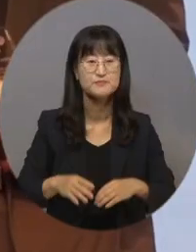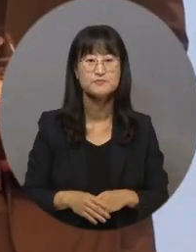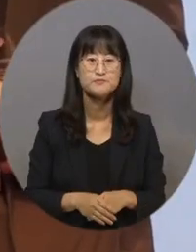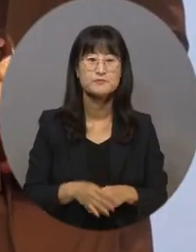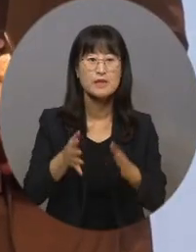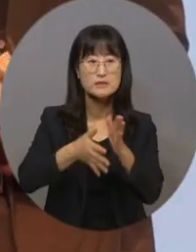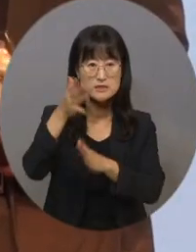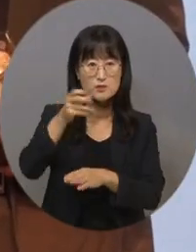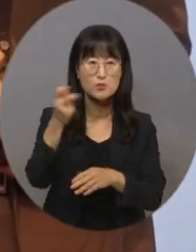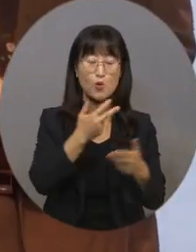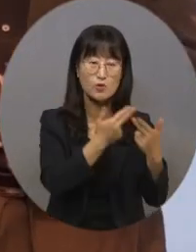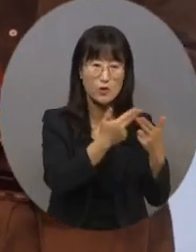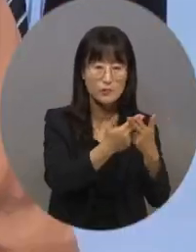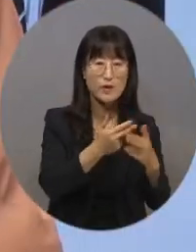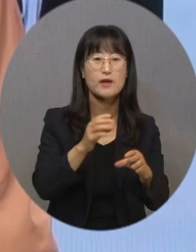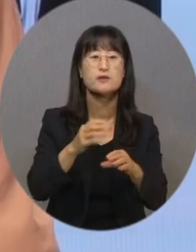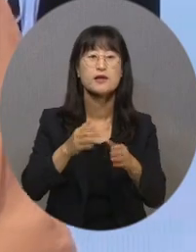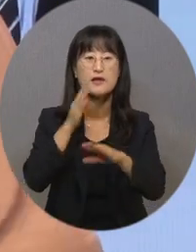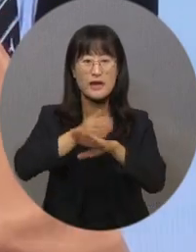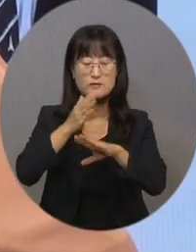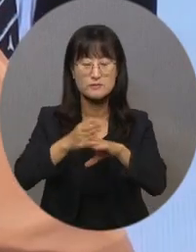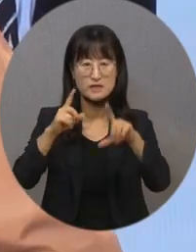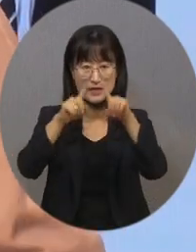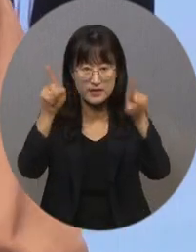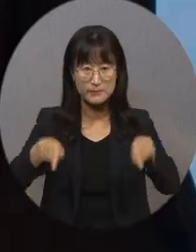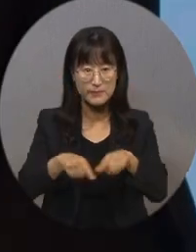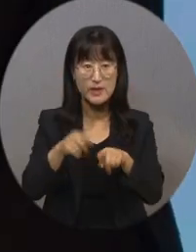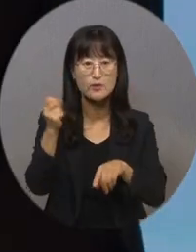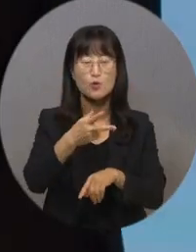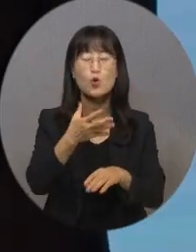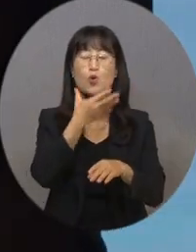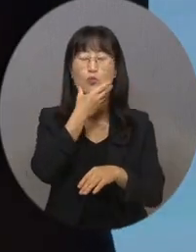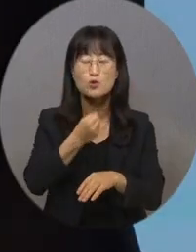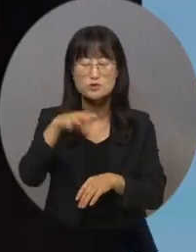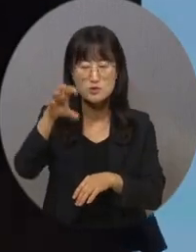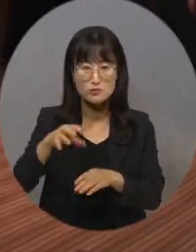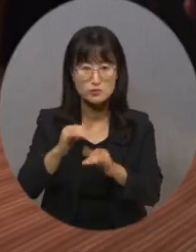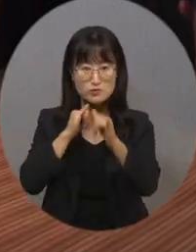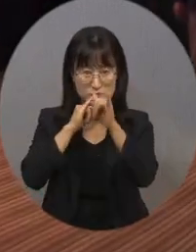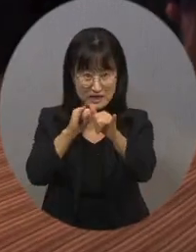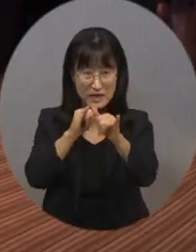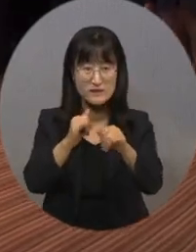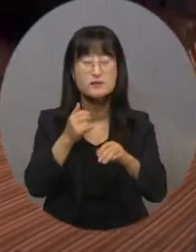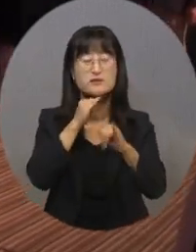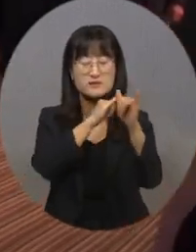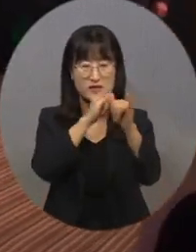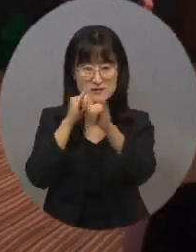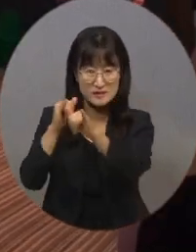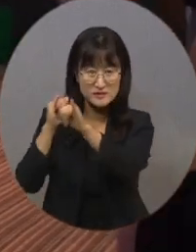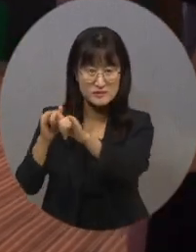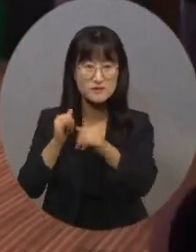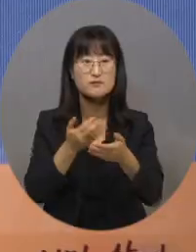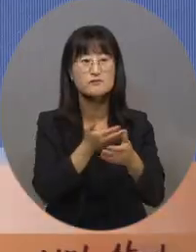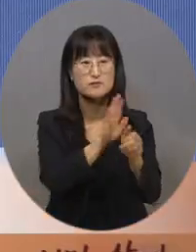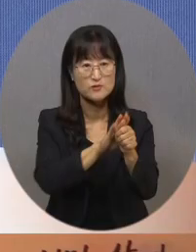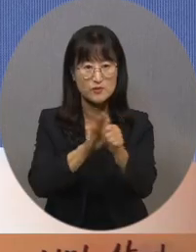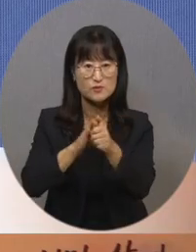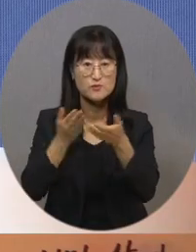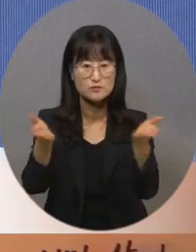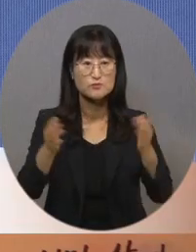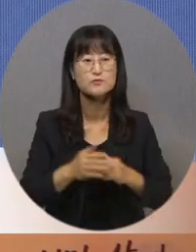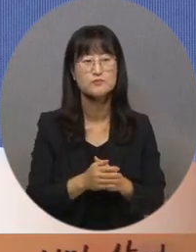시와 협회는 감사패와 보건복지부 장관상을 비롯한 많은 상으로 사회복지인들을 격려했습니다.